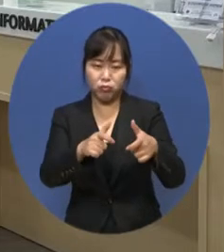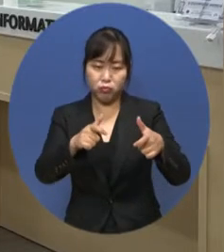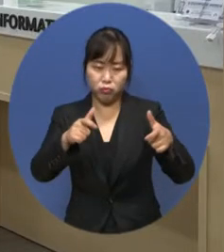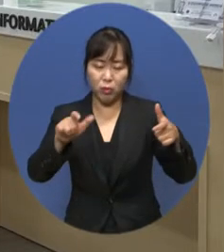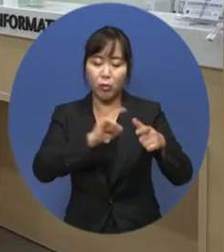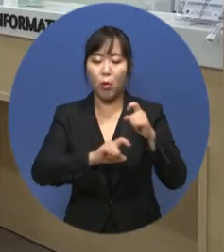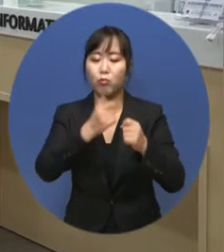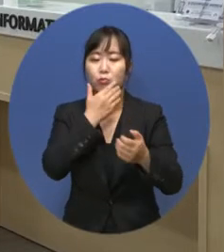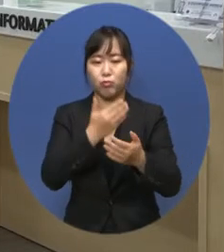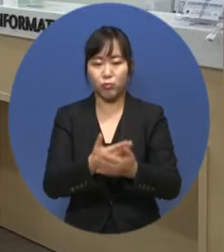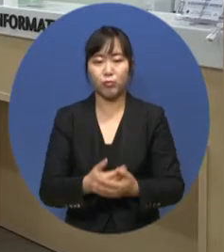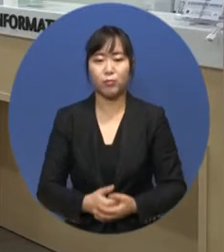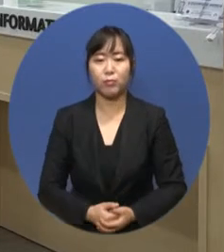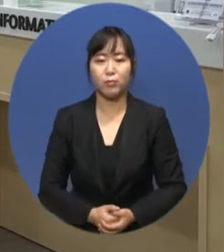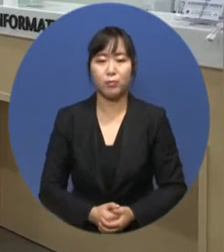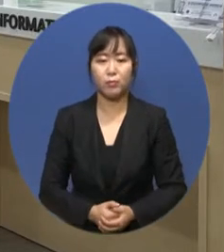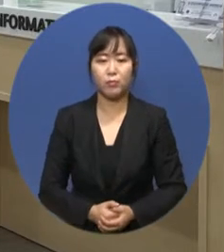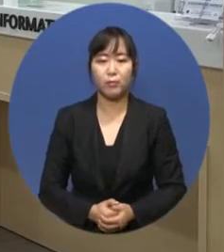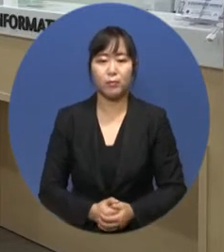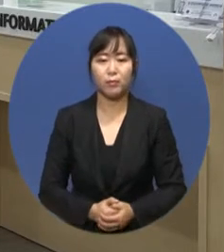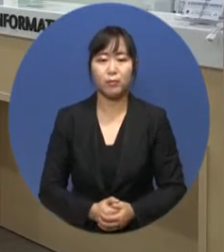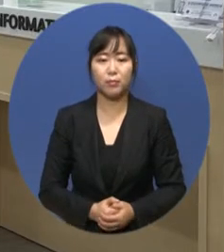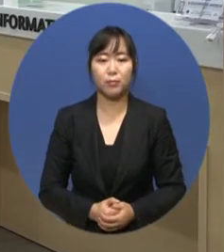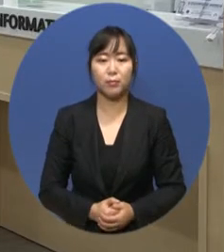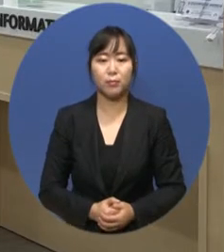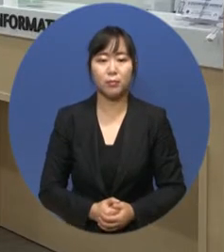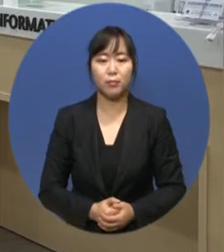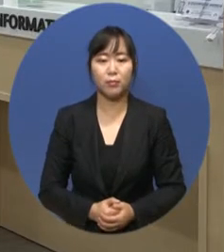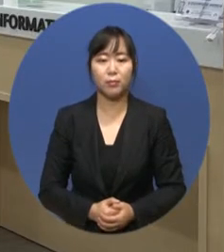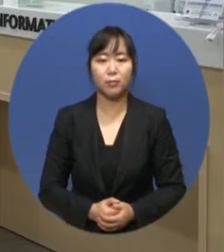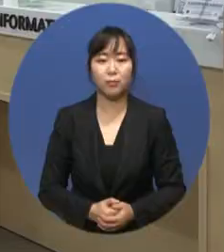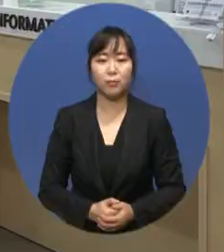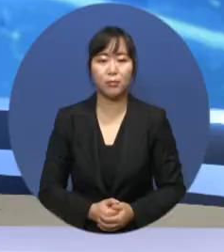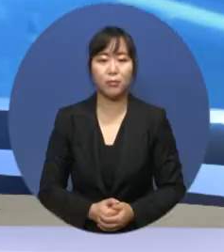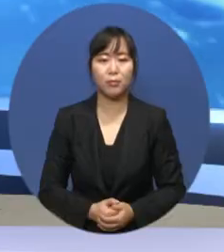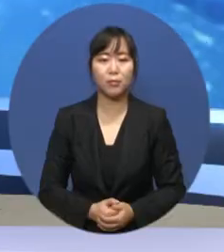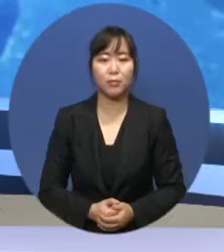보입니다. 복지TV 뉴스 김민재입니다.